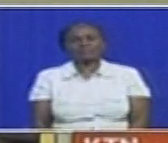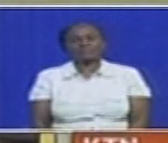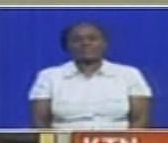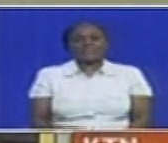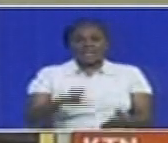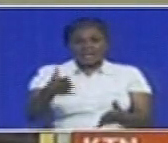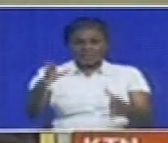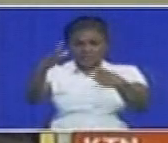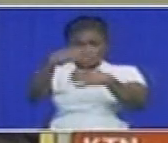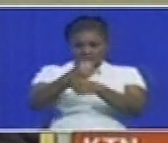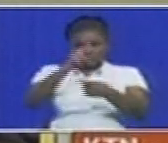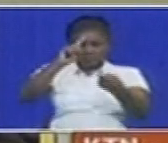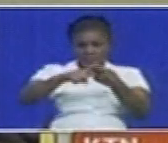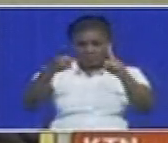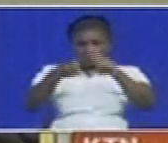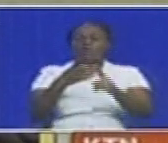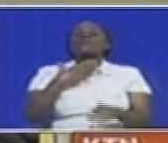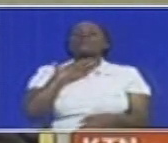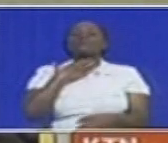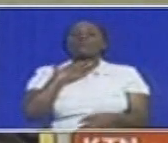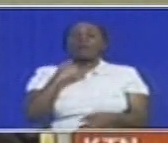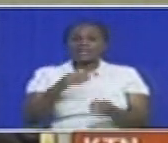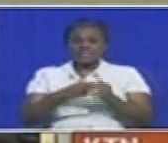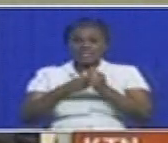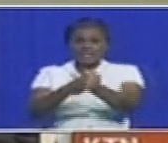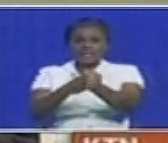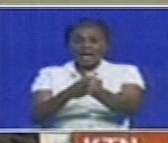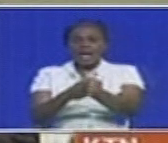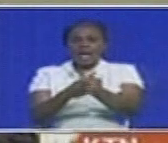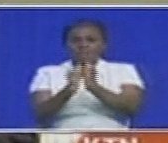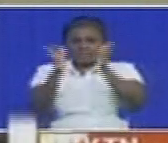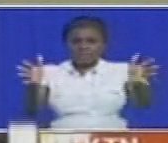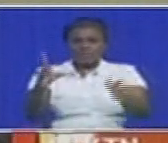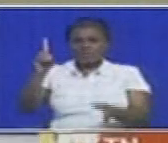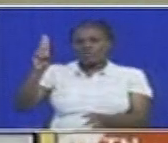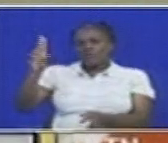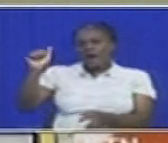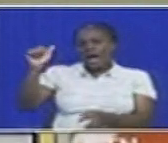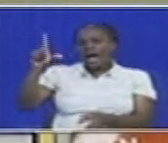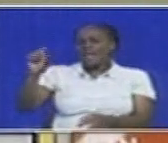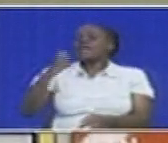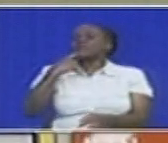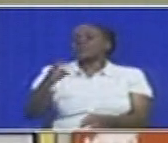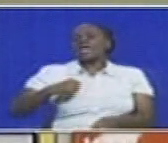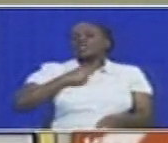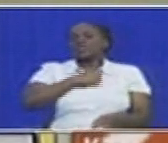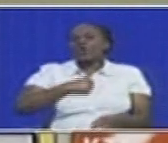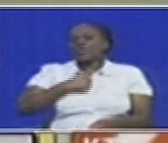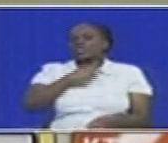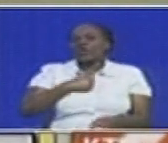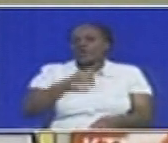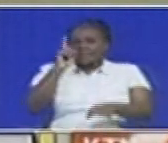Kwingineko, kampuni ya Standard Group imemtaka kiongozi wa walio wengi bungeni Adan Duale kuomba msamaha kutokana na matamshi yake